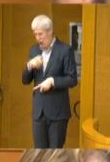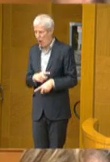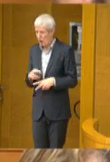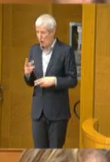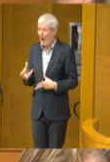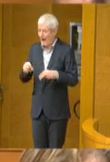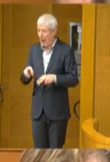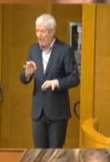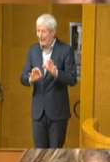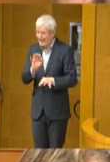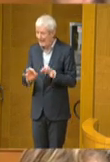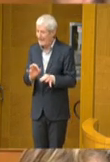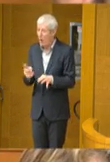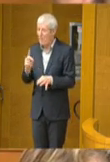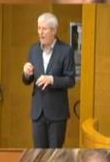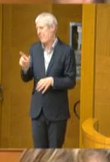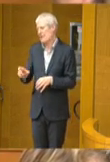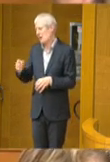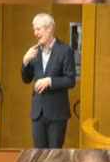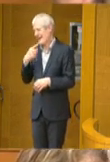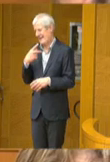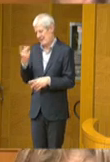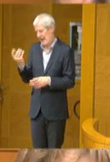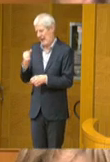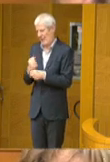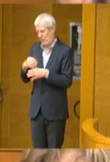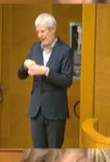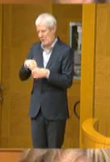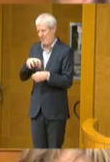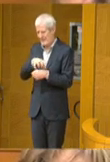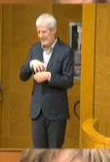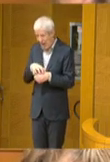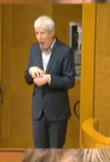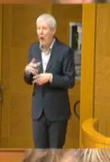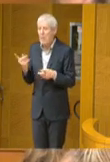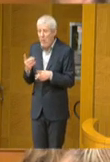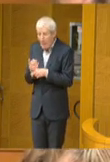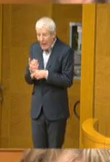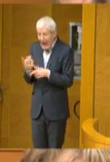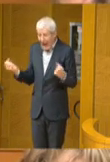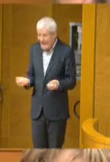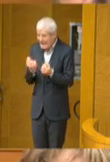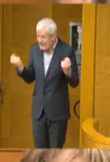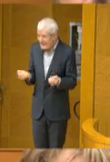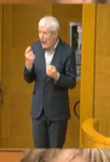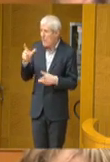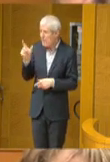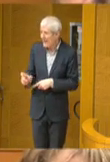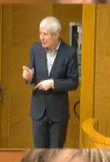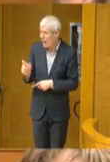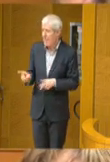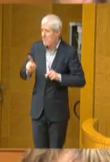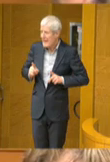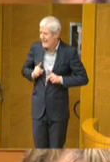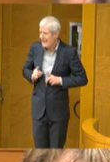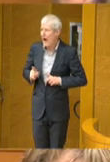della difesa ferito. In particolare rivolge la propria attività al personale militare in servizio